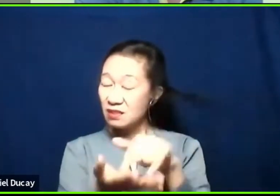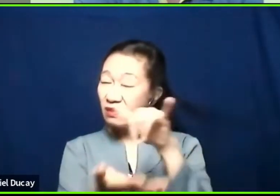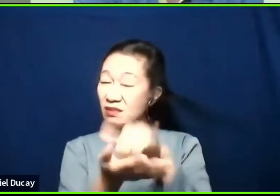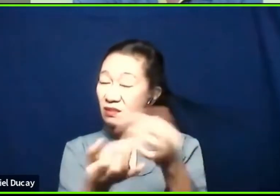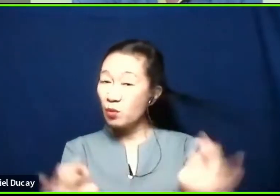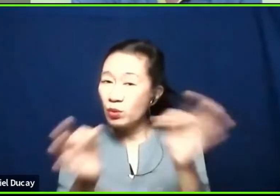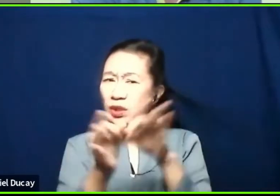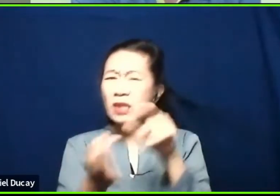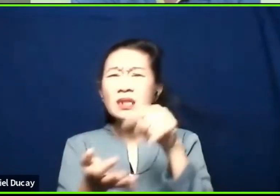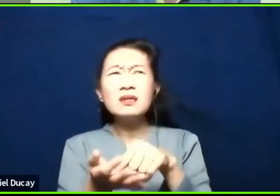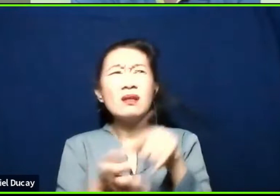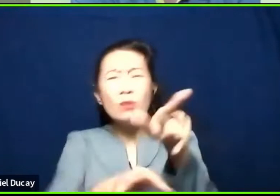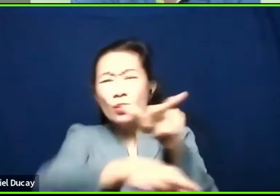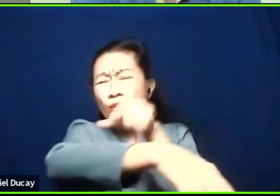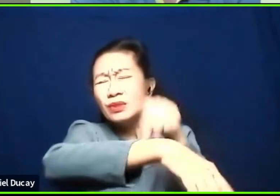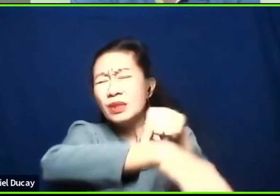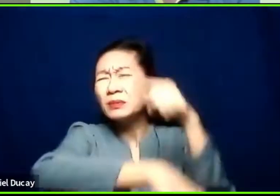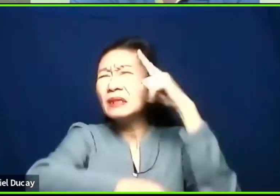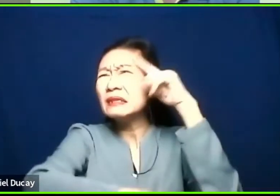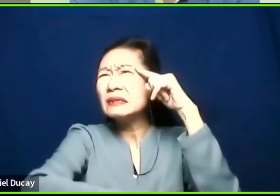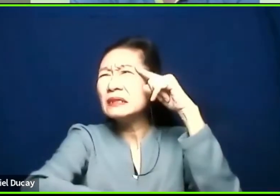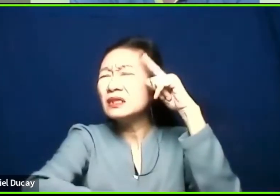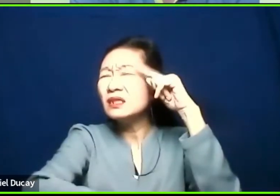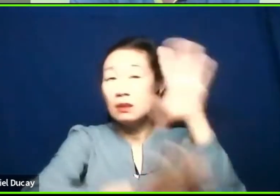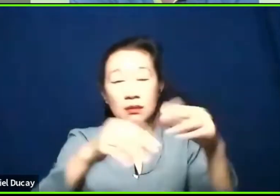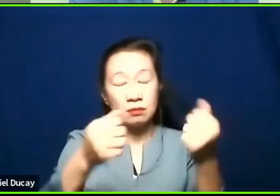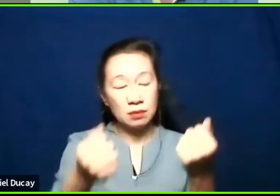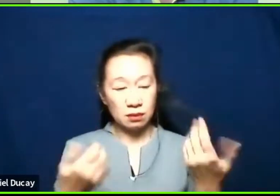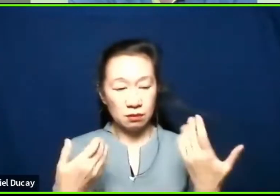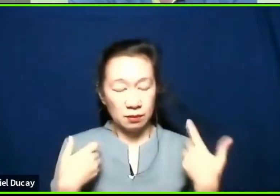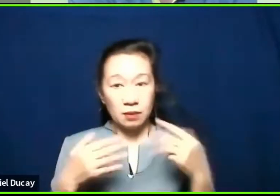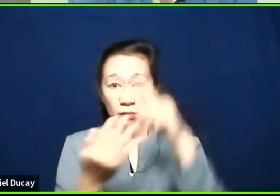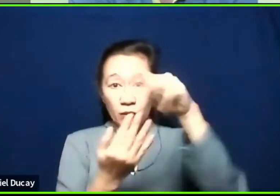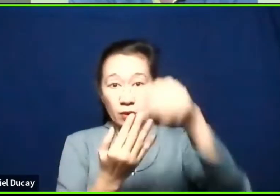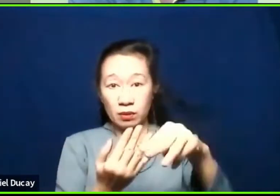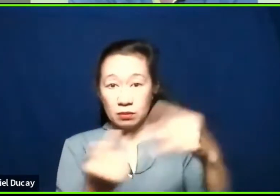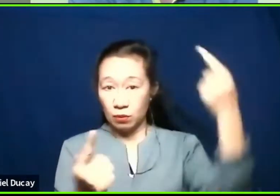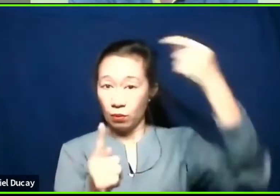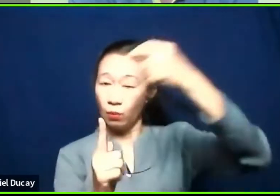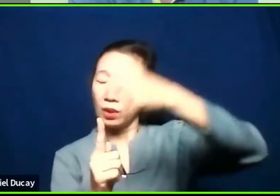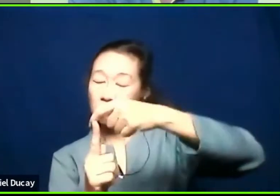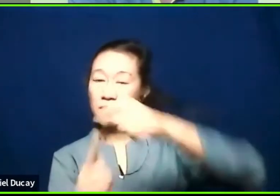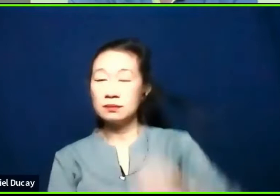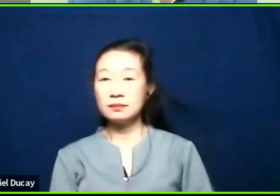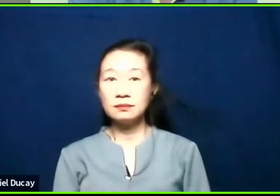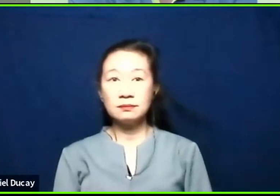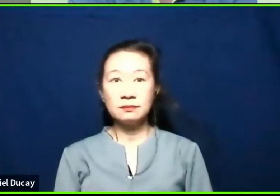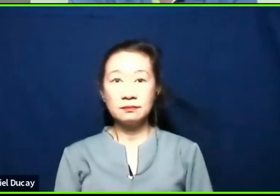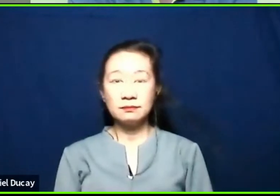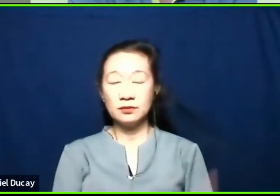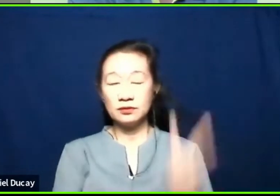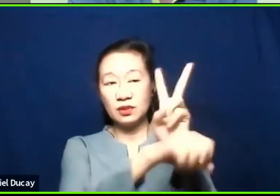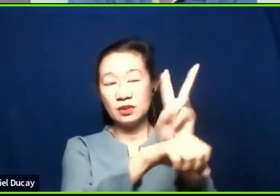matagal namin pinag-iisipan sa Northfield. Paano kaya magkakaroon ng programa towards